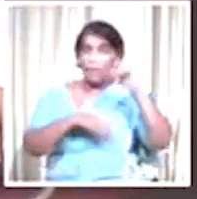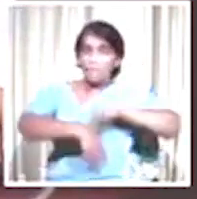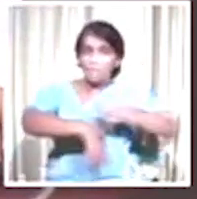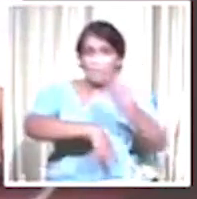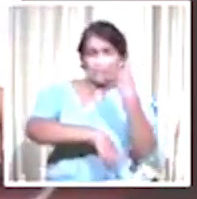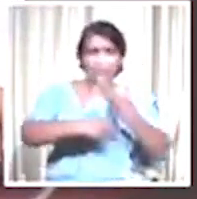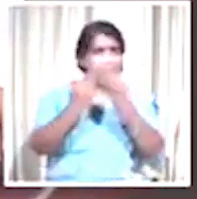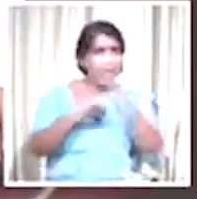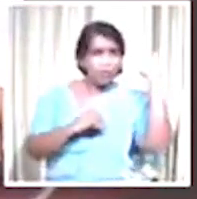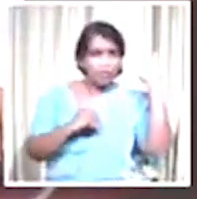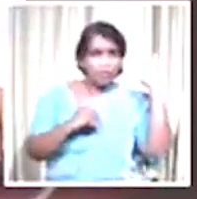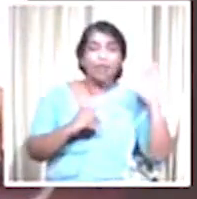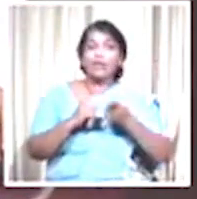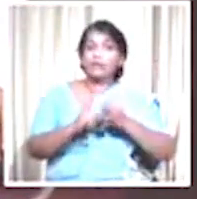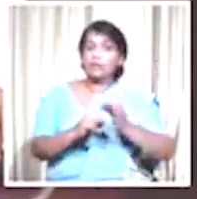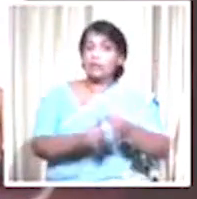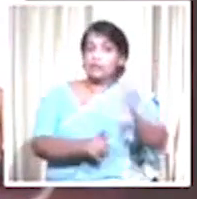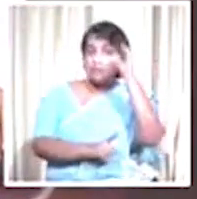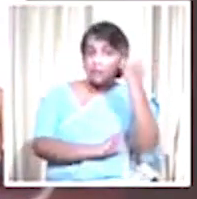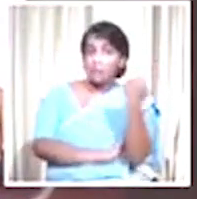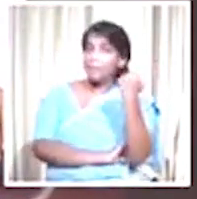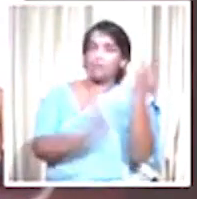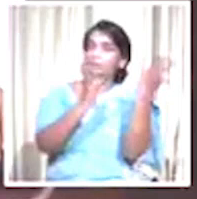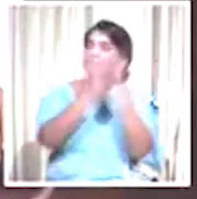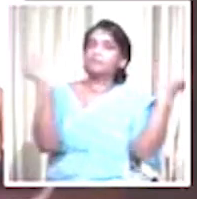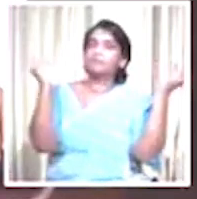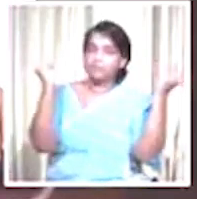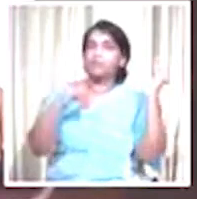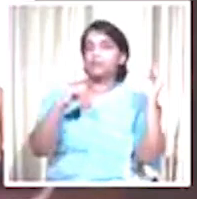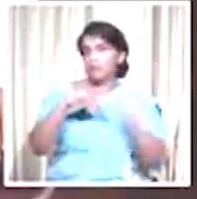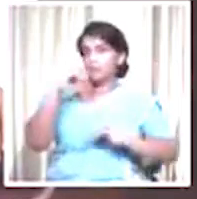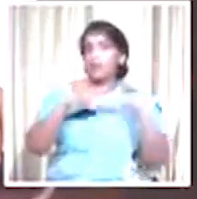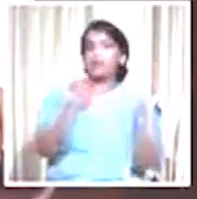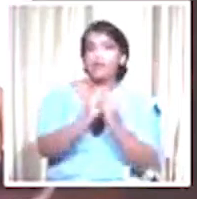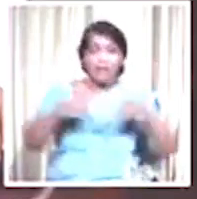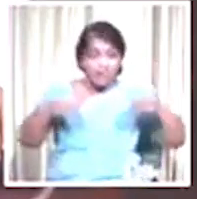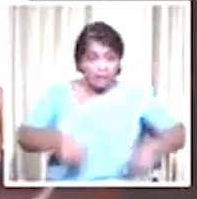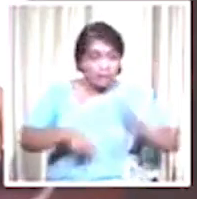begini. Vidhaya ka janadi pati krame ahosi karana kriya valiya